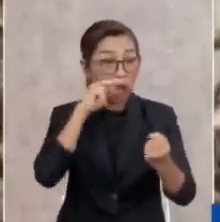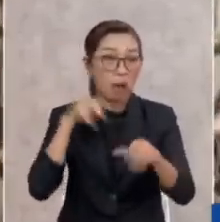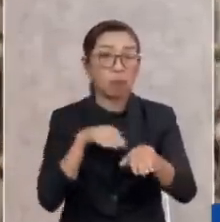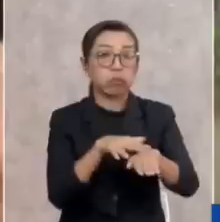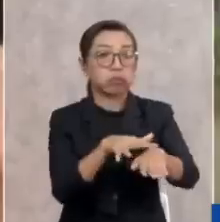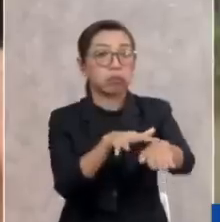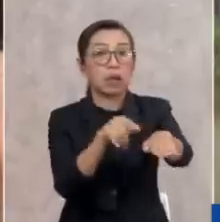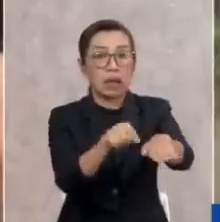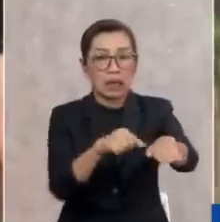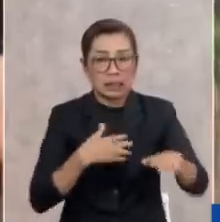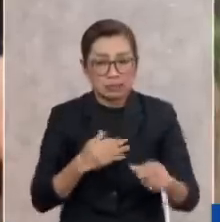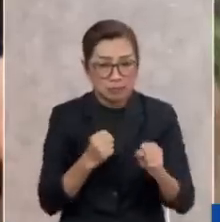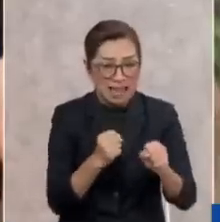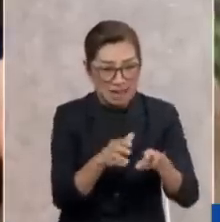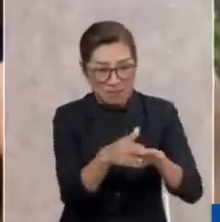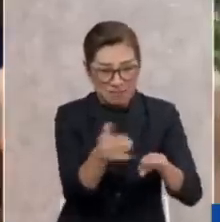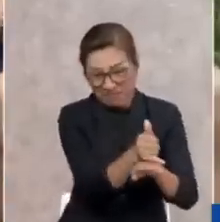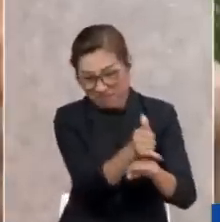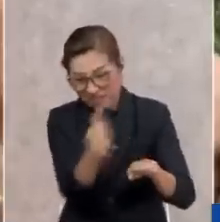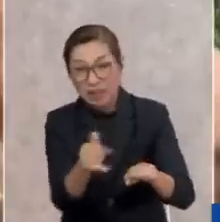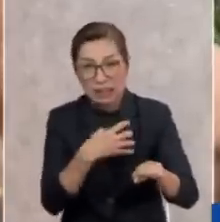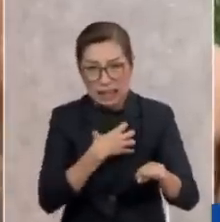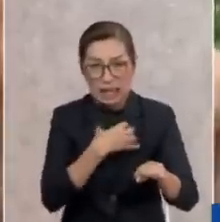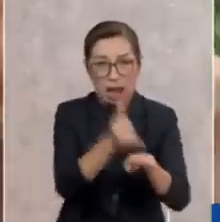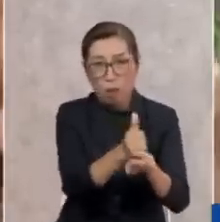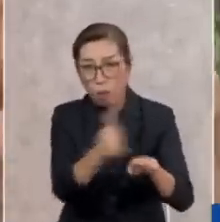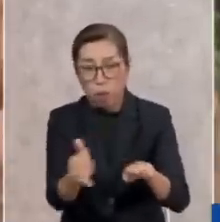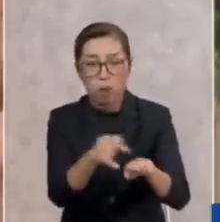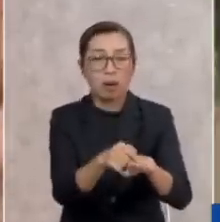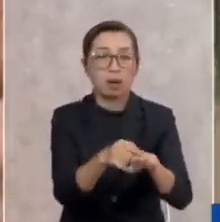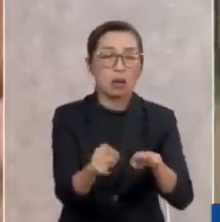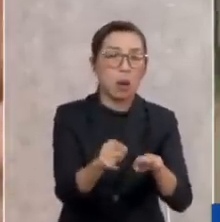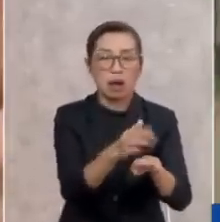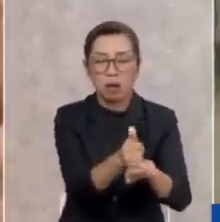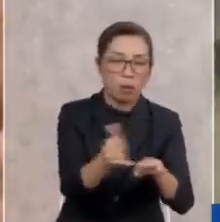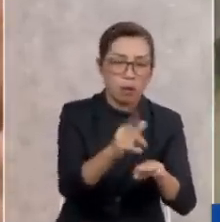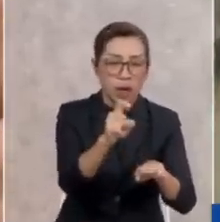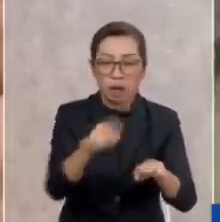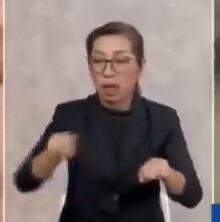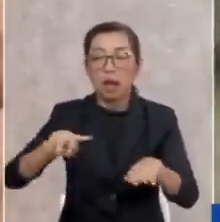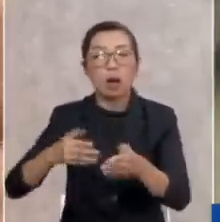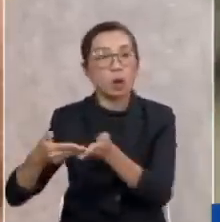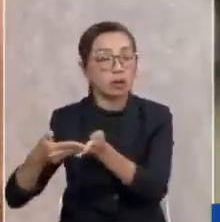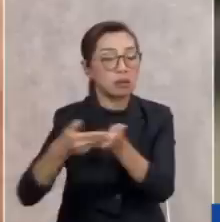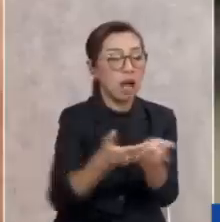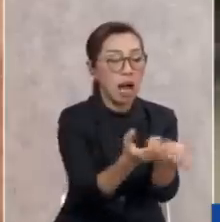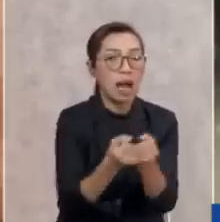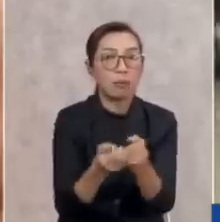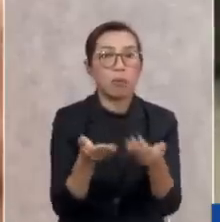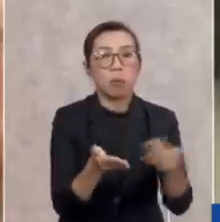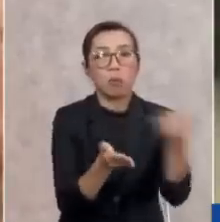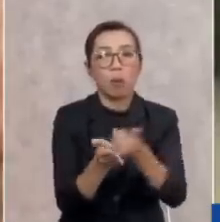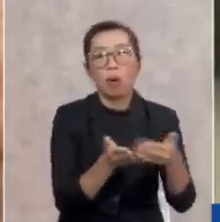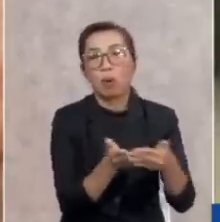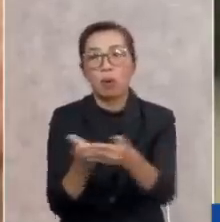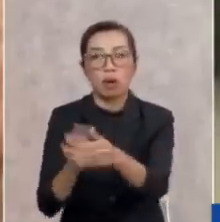ไปพยายามที่จะปีนออกมาเอาชีวิตรอดนะครับโอ้โหแต่สุดท้ายเจ้าหน้าที่เขาไปช่วยเอาไว้ได้ทันโชคดีที่ไม่ได้บา